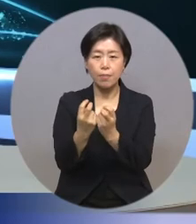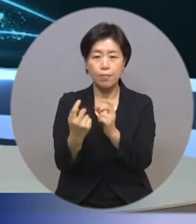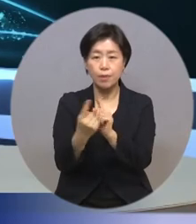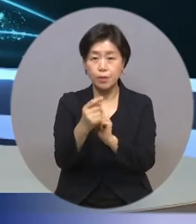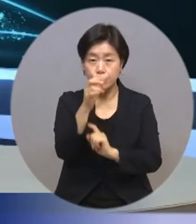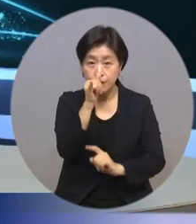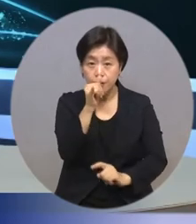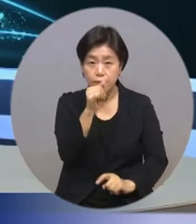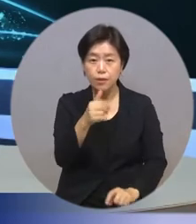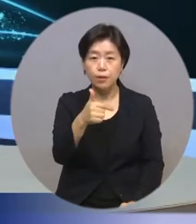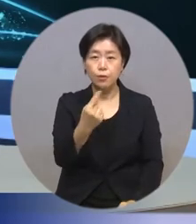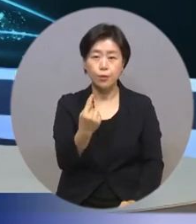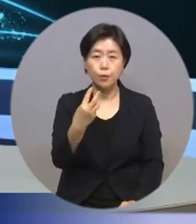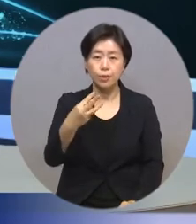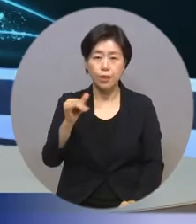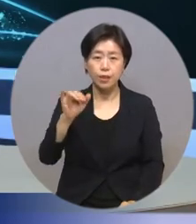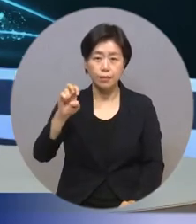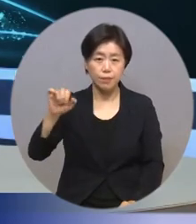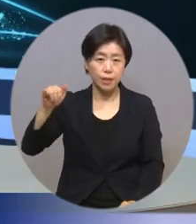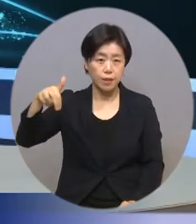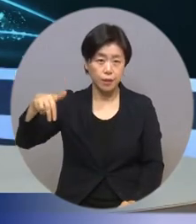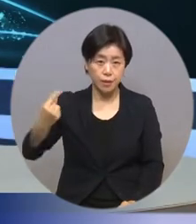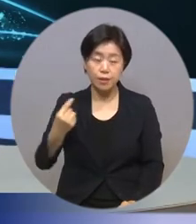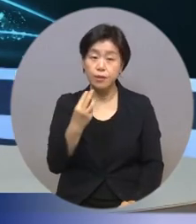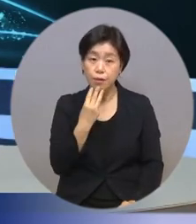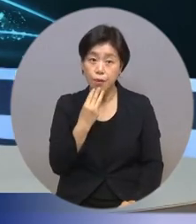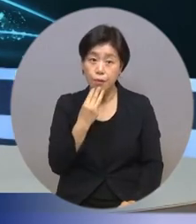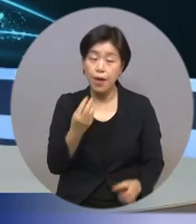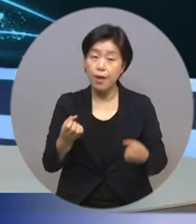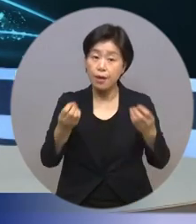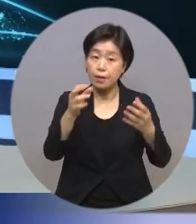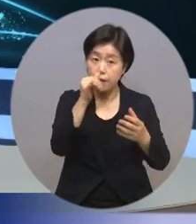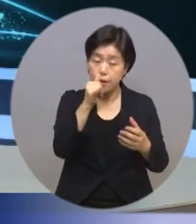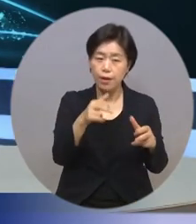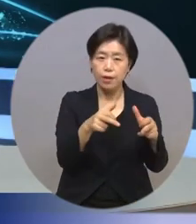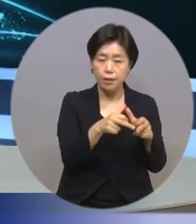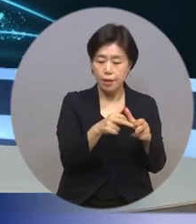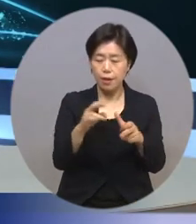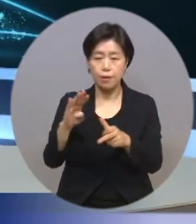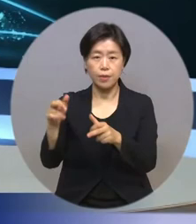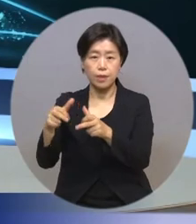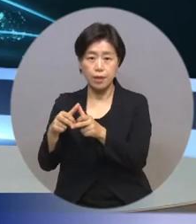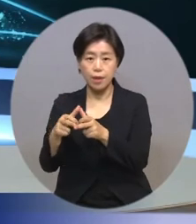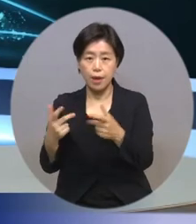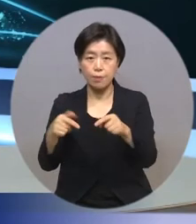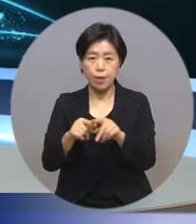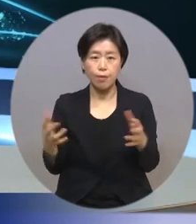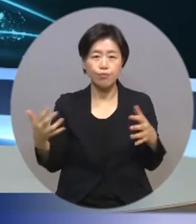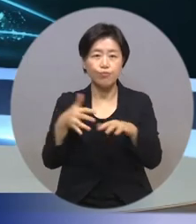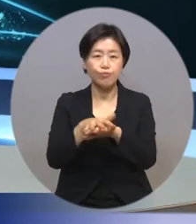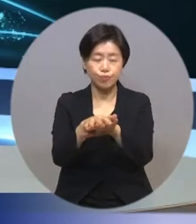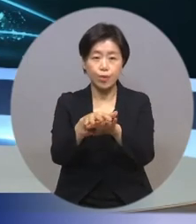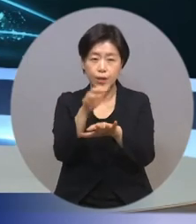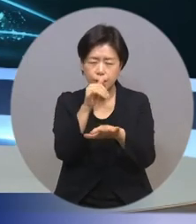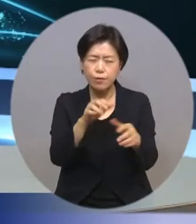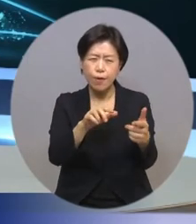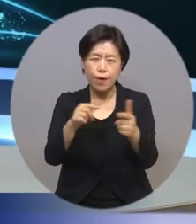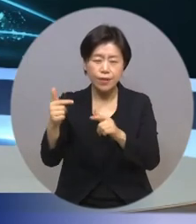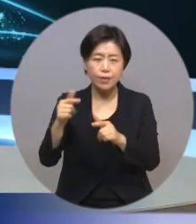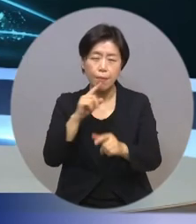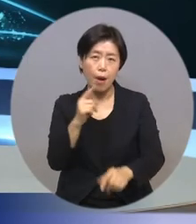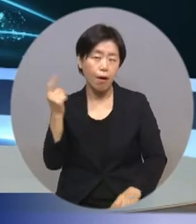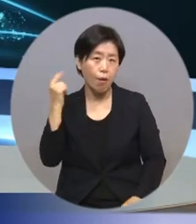노 리미츠인 서울 행사와 장애인과 비장애인이 한 팀이 되어 스포츠 경기를 치르는 등 여러 소식이 들리고